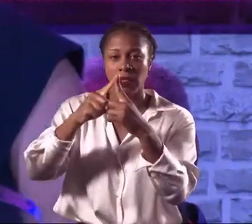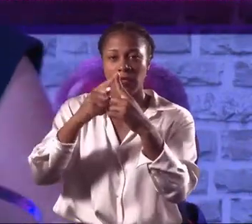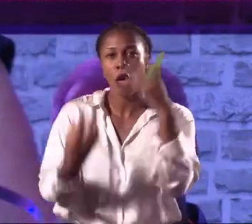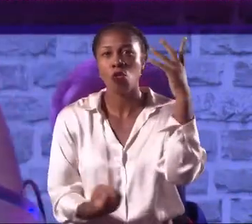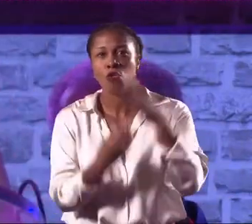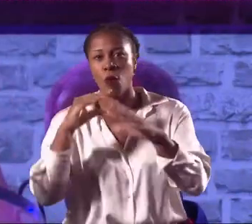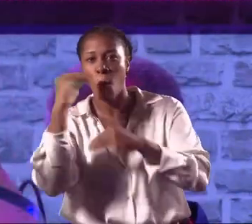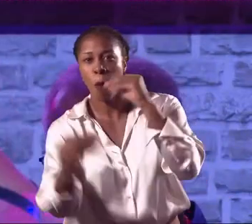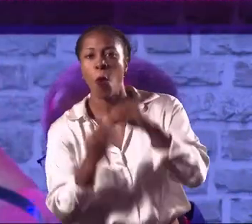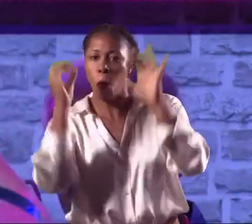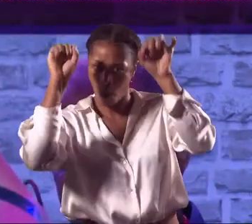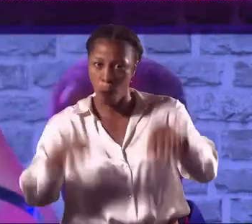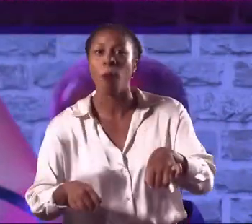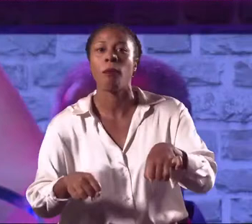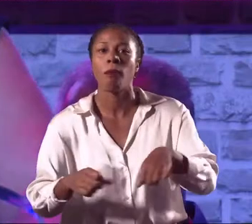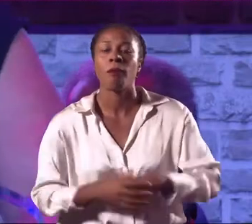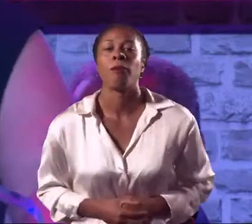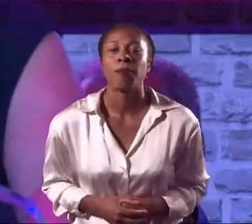possible.